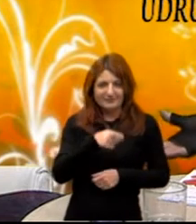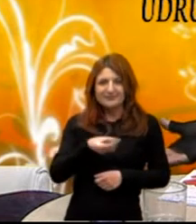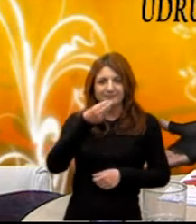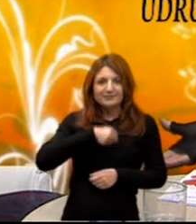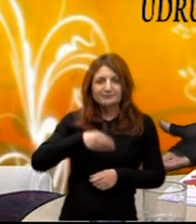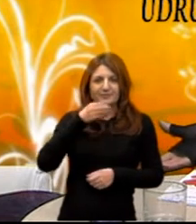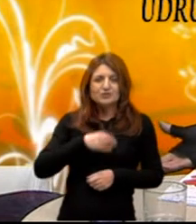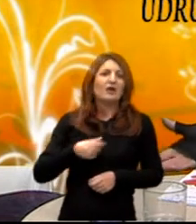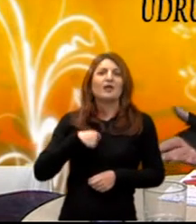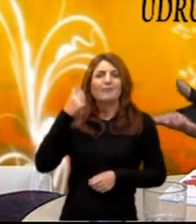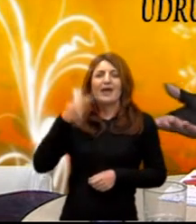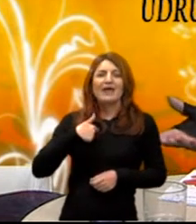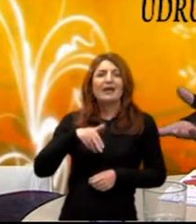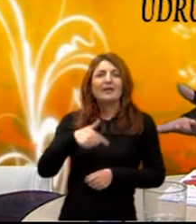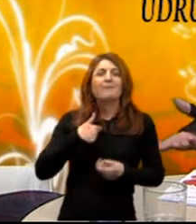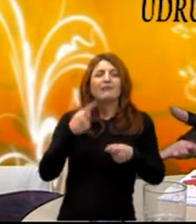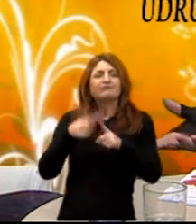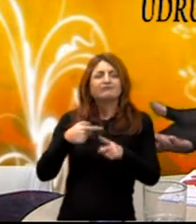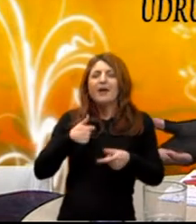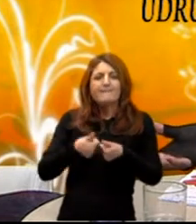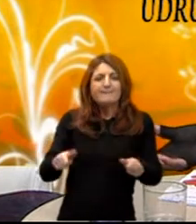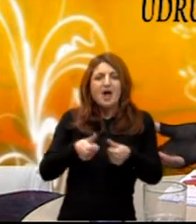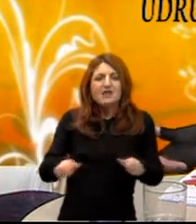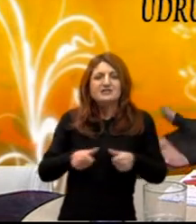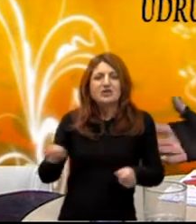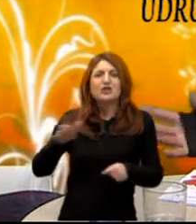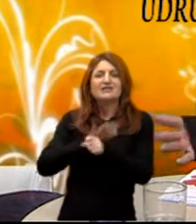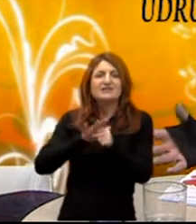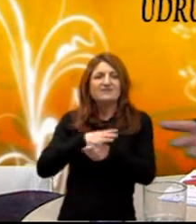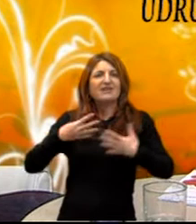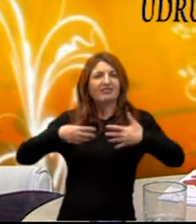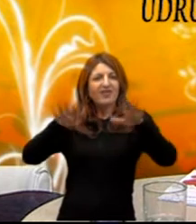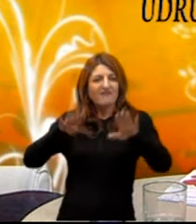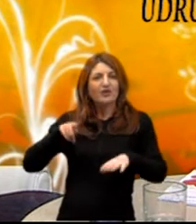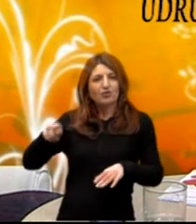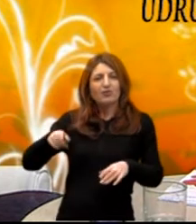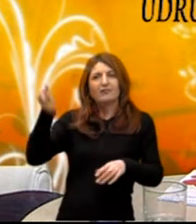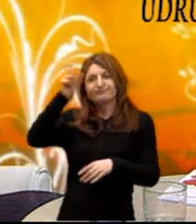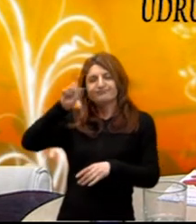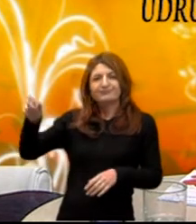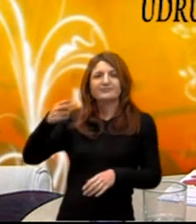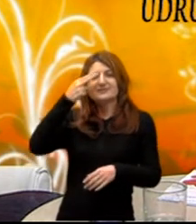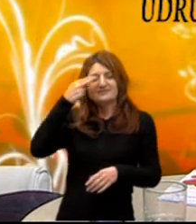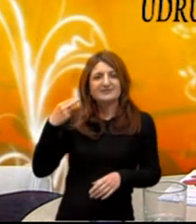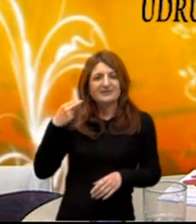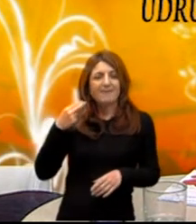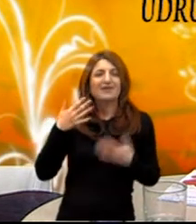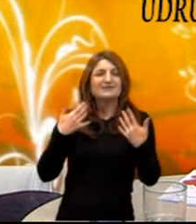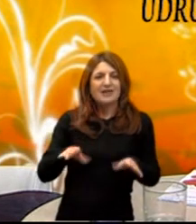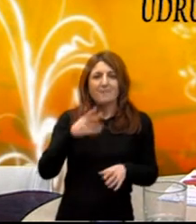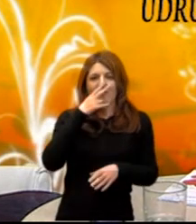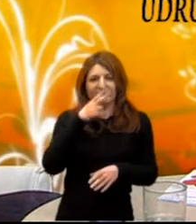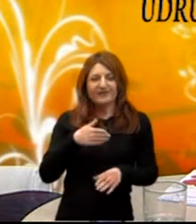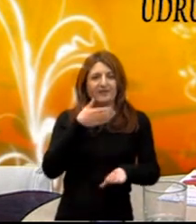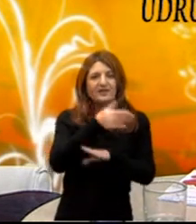gdje ja idem na masažu. Ja idem redovito na masažu Savsku 19, gdje je zadruga slijepih i slabovidnih. Zašto